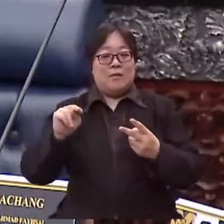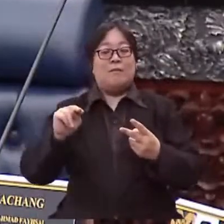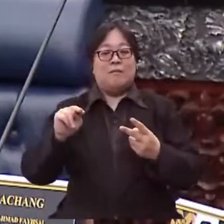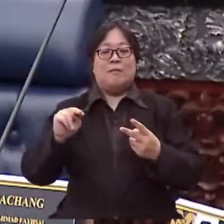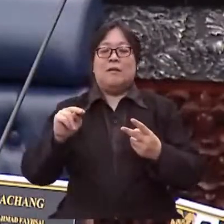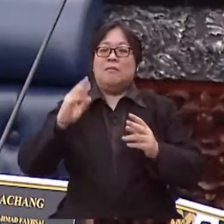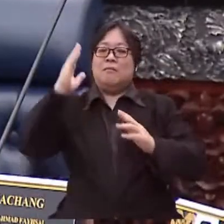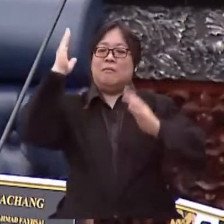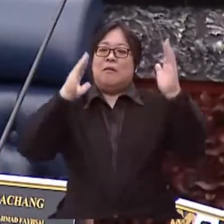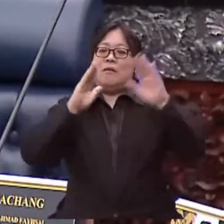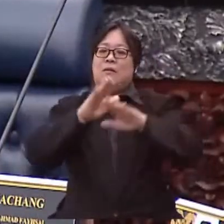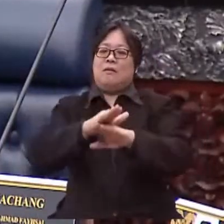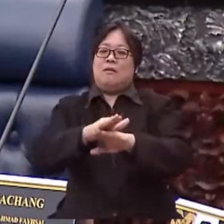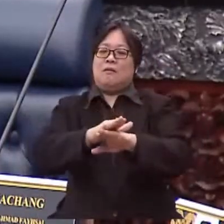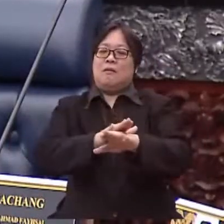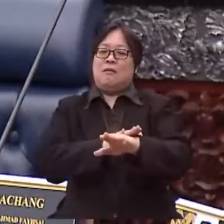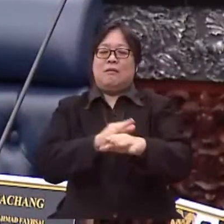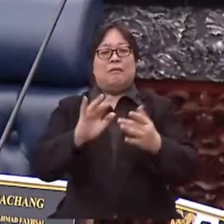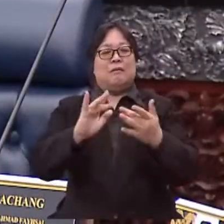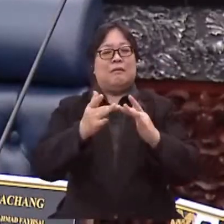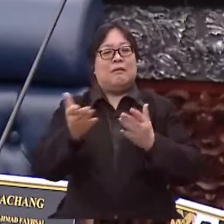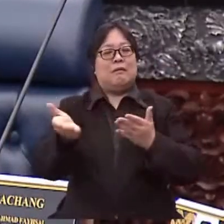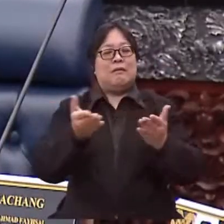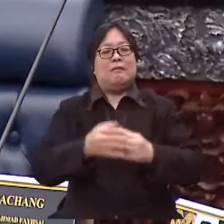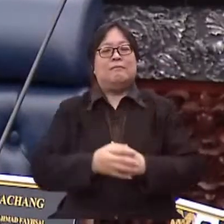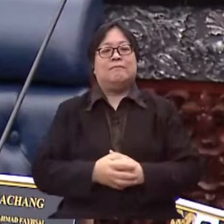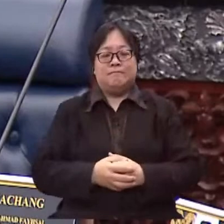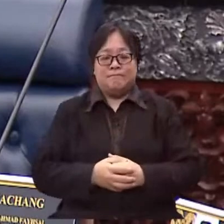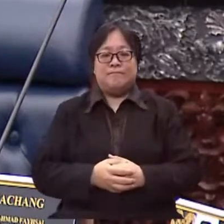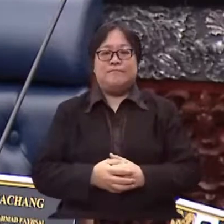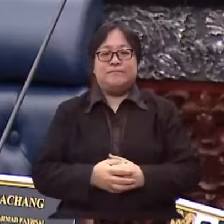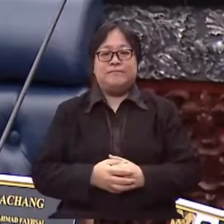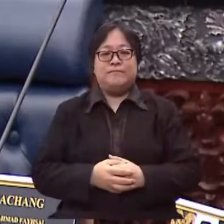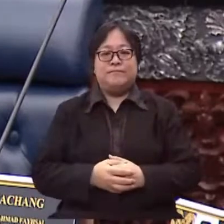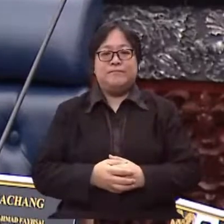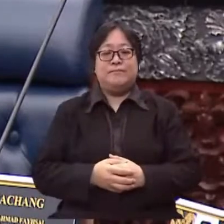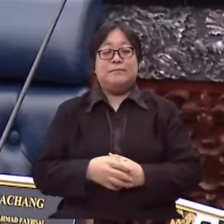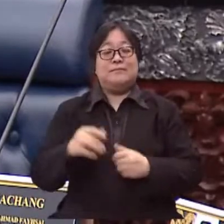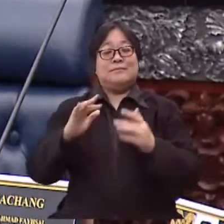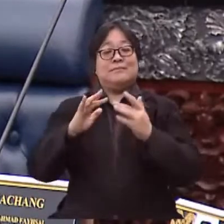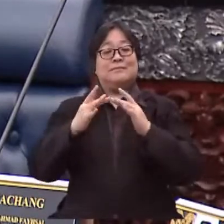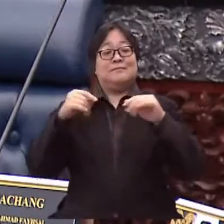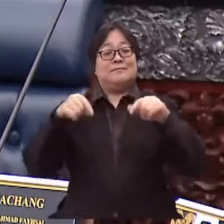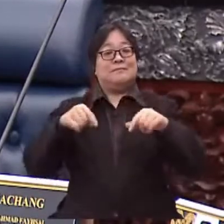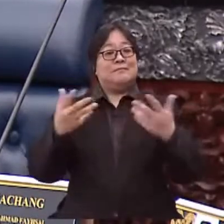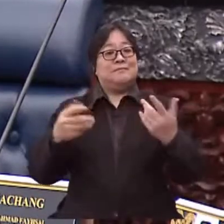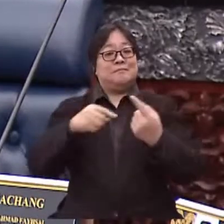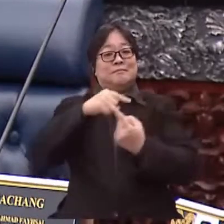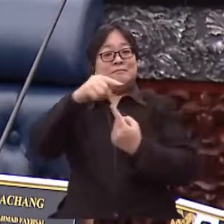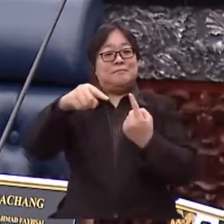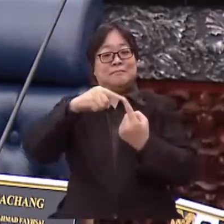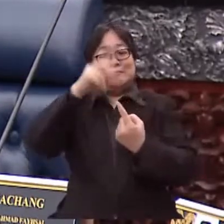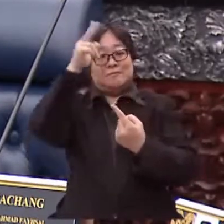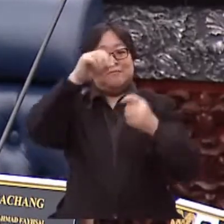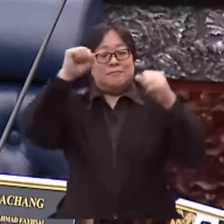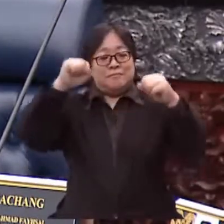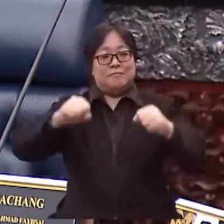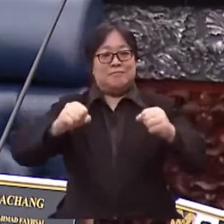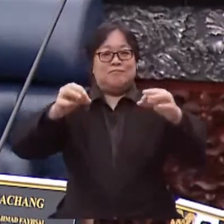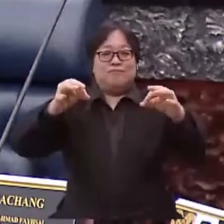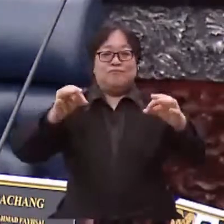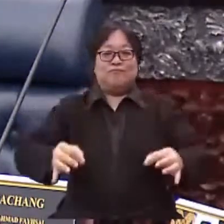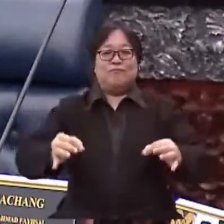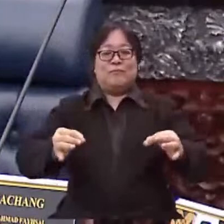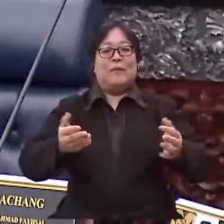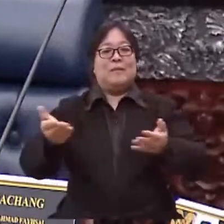perlahan dari sudut kehematan internetnya jadi bila bercakap tentang eee internet ini Bilakah kerajaan dapat memutamatkan